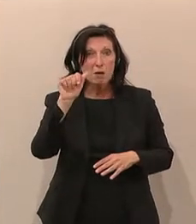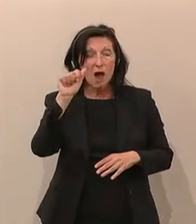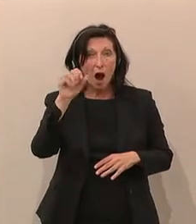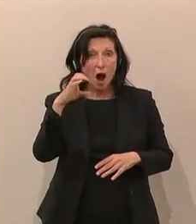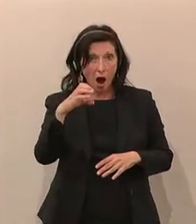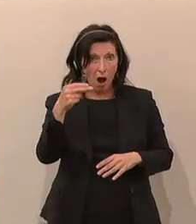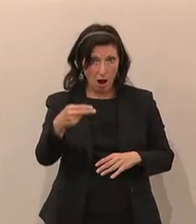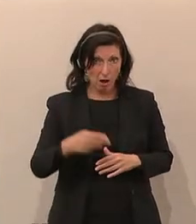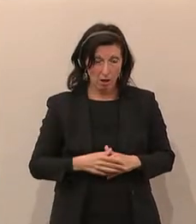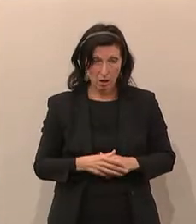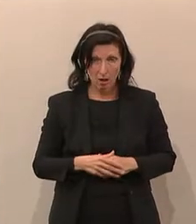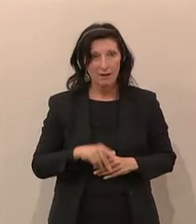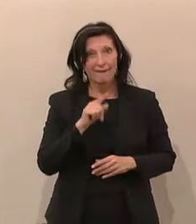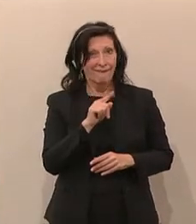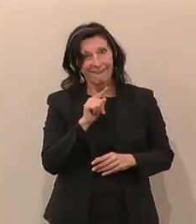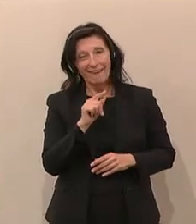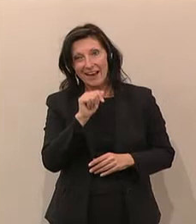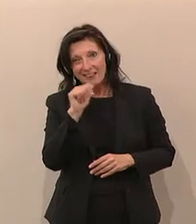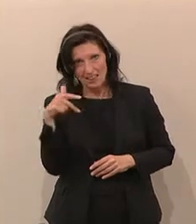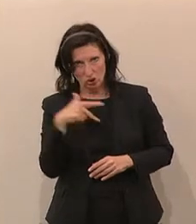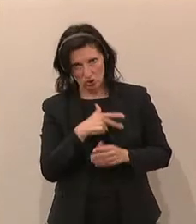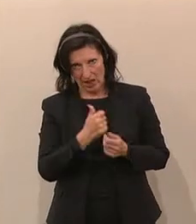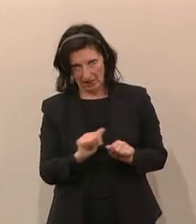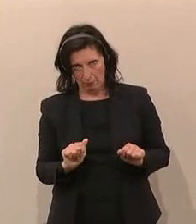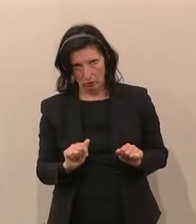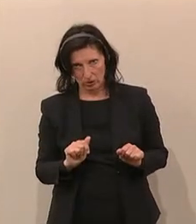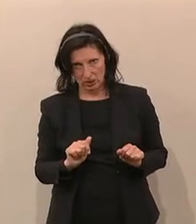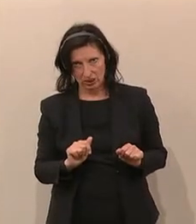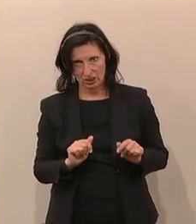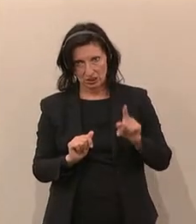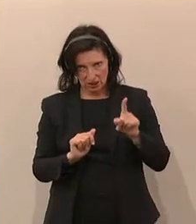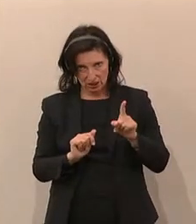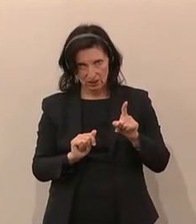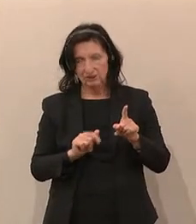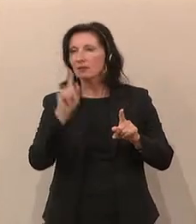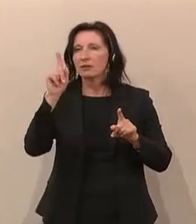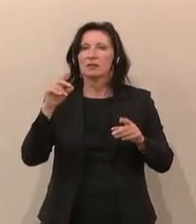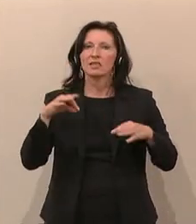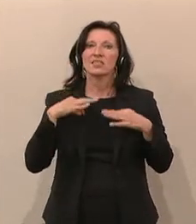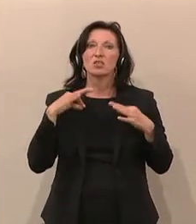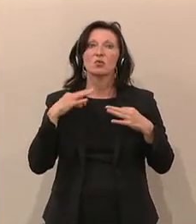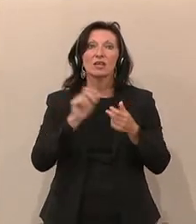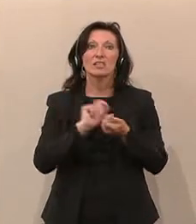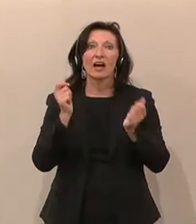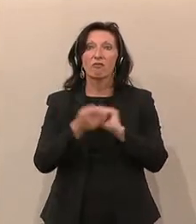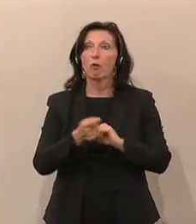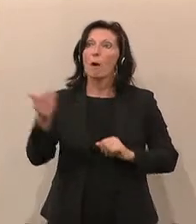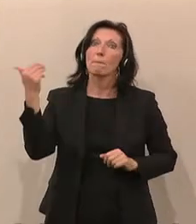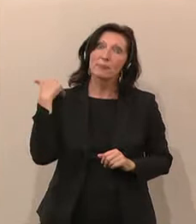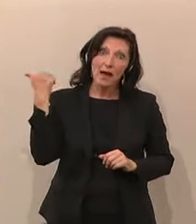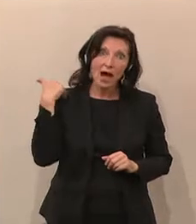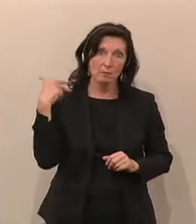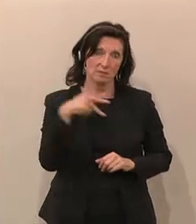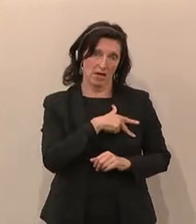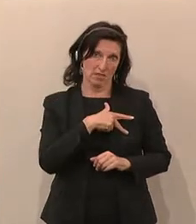nicht unbedingt ein Sozialdemokrat ist, führt die guten Zahlen übrigens auf die Gesundheitsreform der damaligen